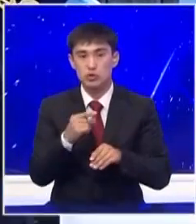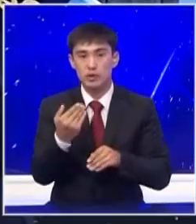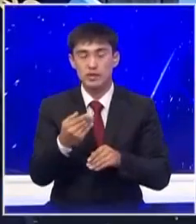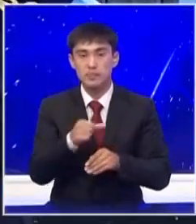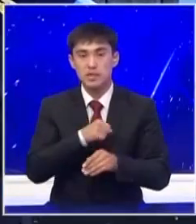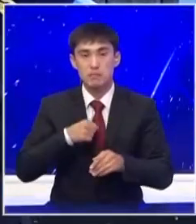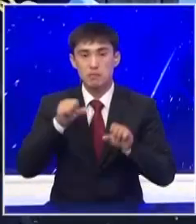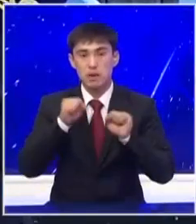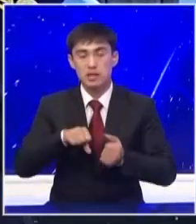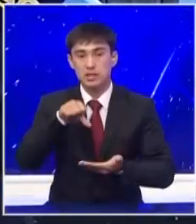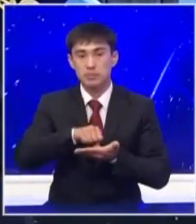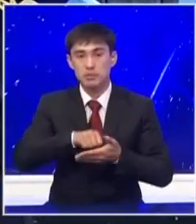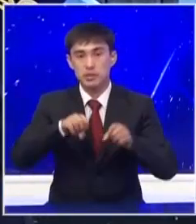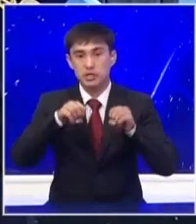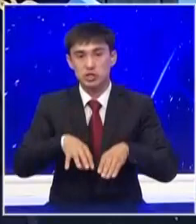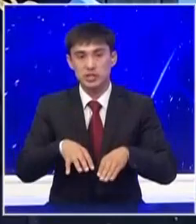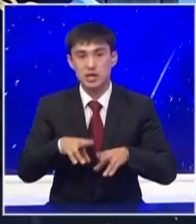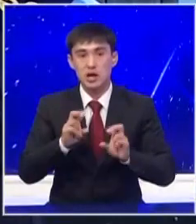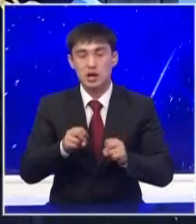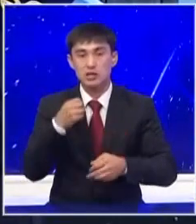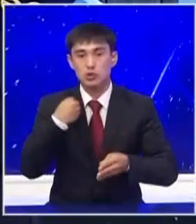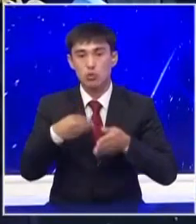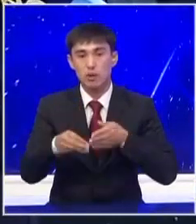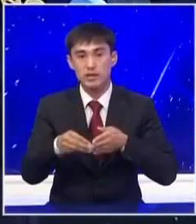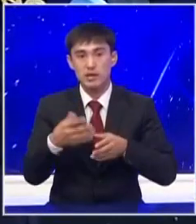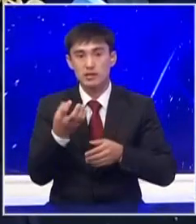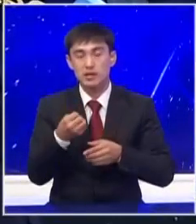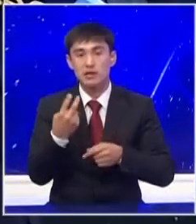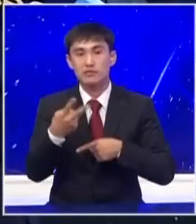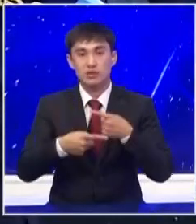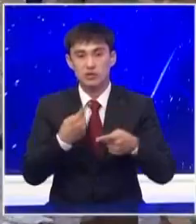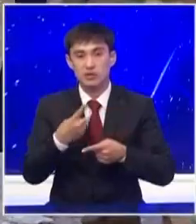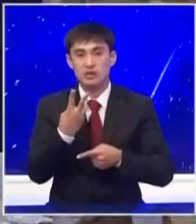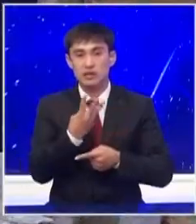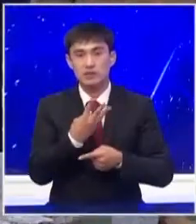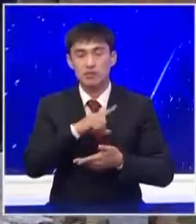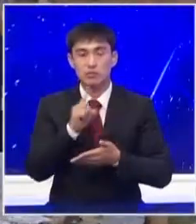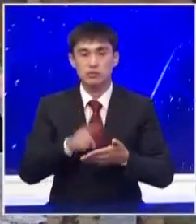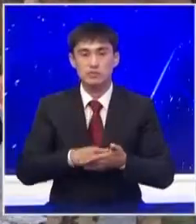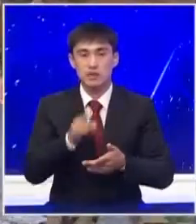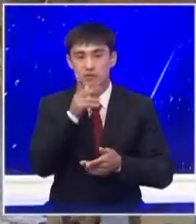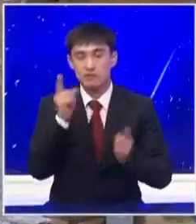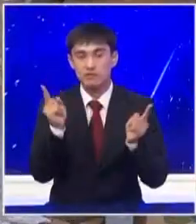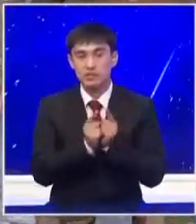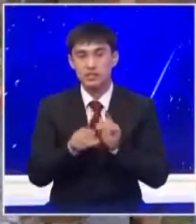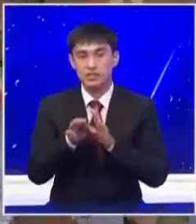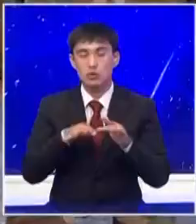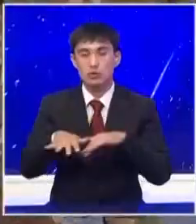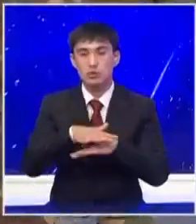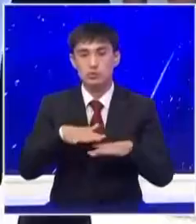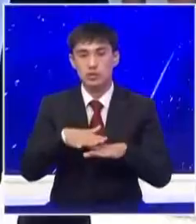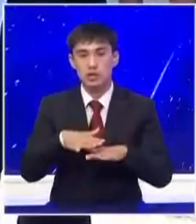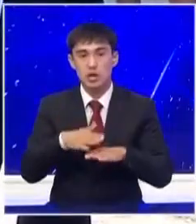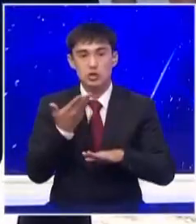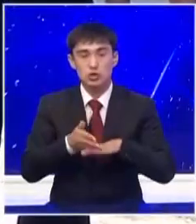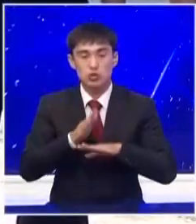сами могли принимать решение, где, как закупать и так далее. Второй и третий вопросы. Во время встречи народные избранники особо отметили тяжелую